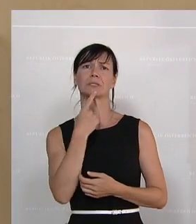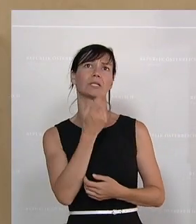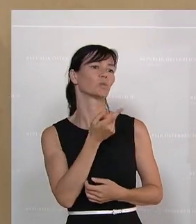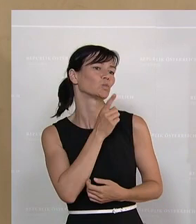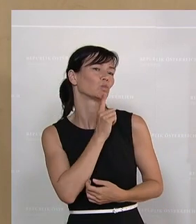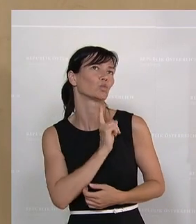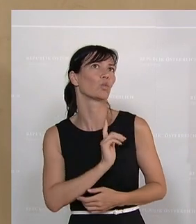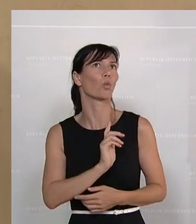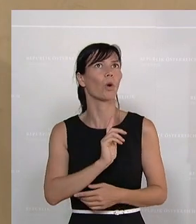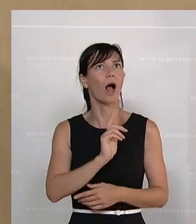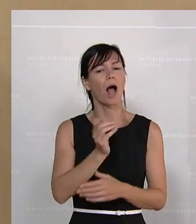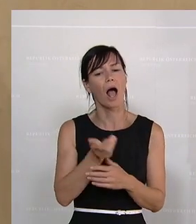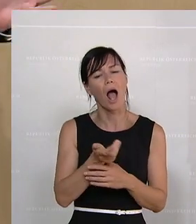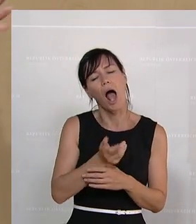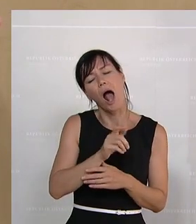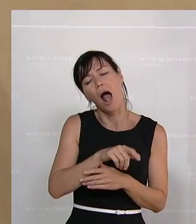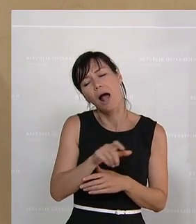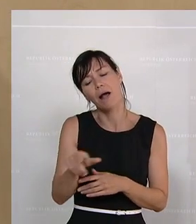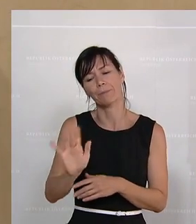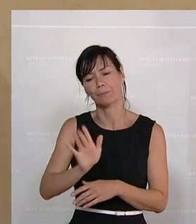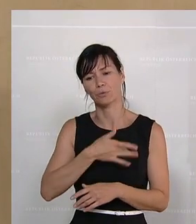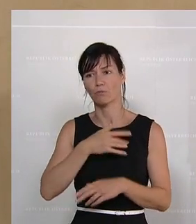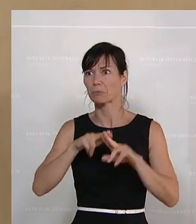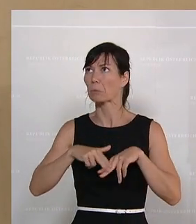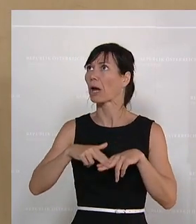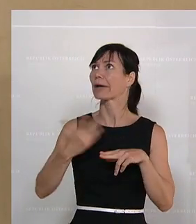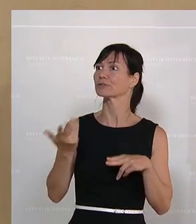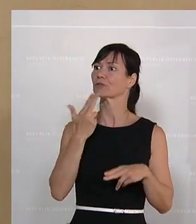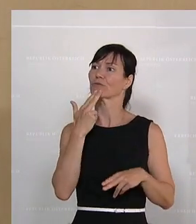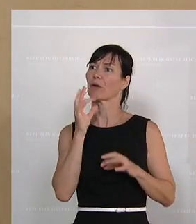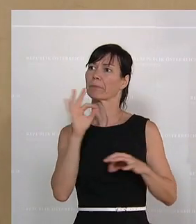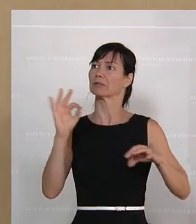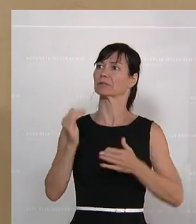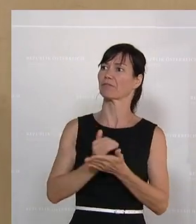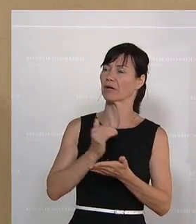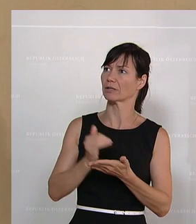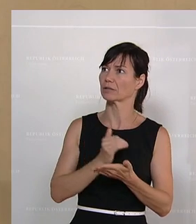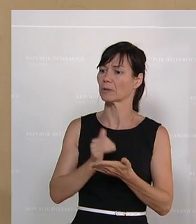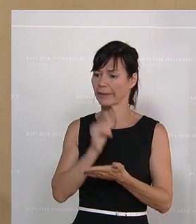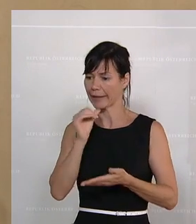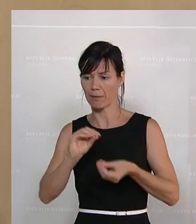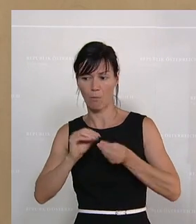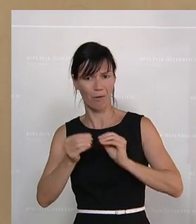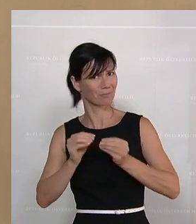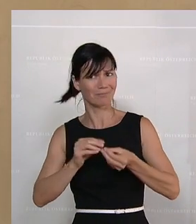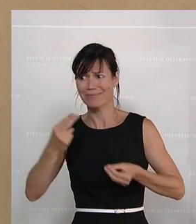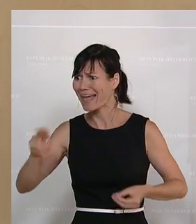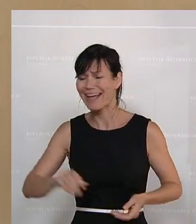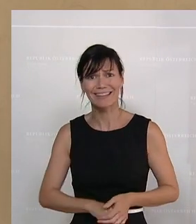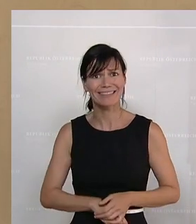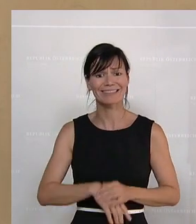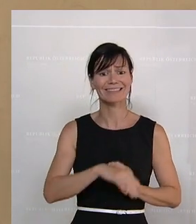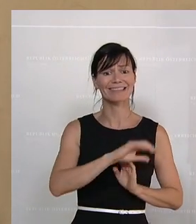der teuerung betroffen werden und alle anderen eh kein problem damit haben die wahrheit ist nur dass jeder dritte haushalt